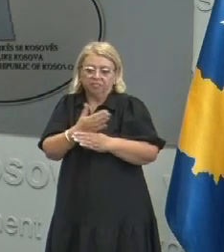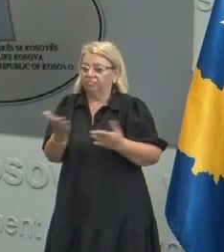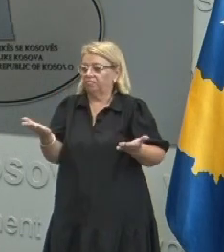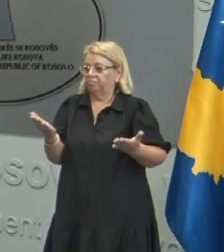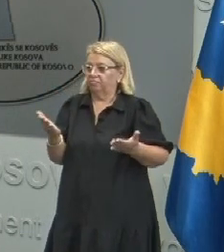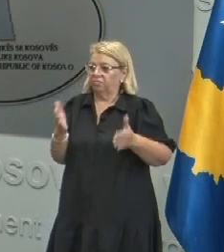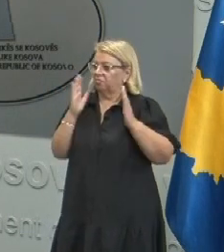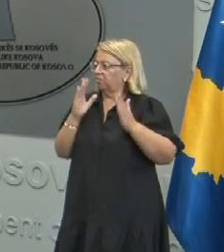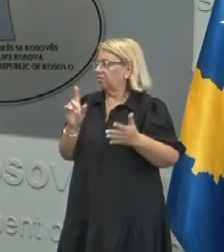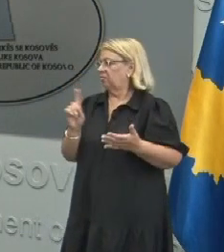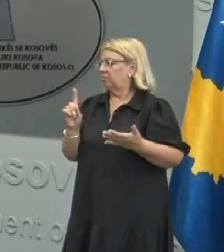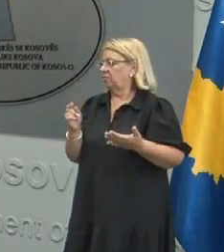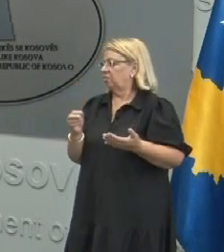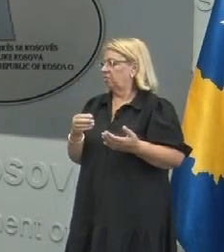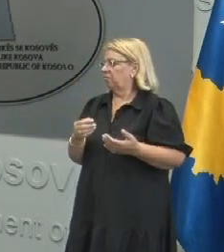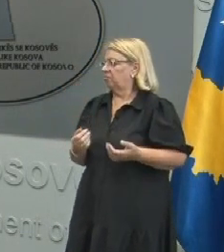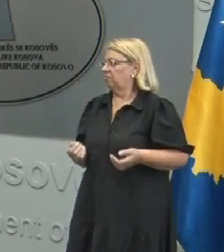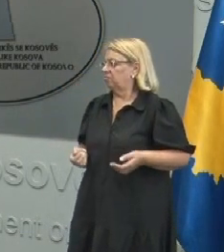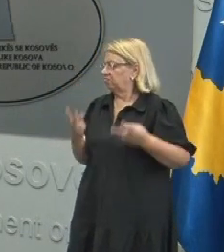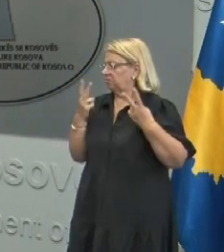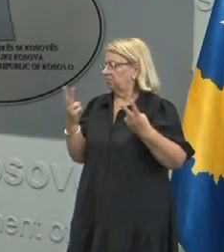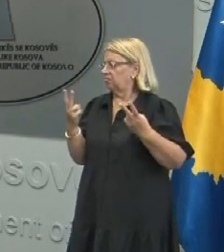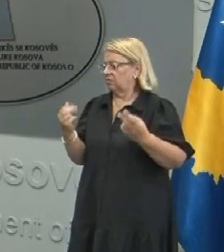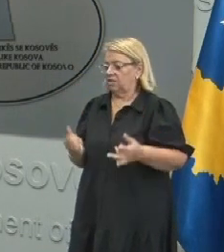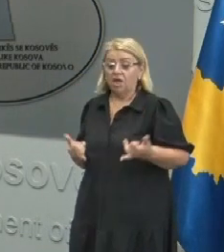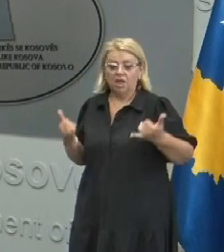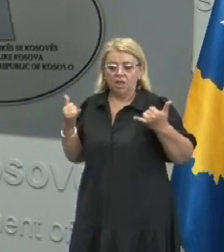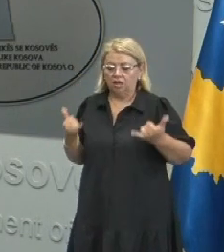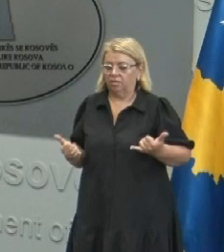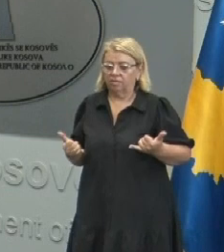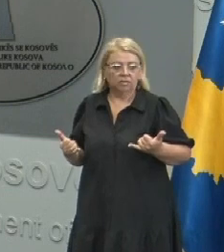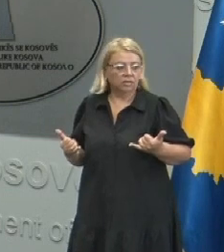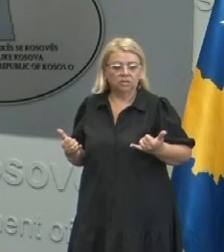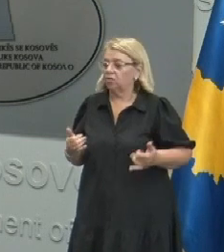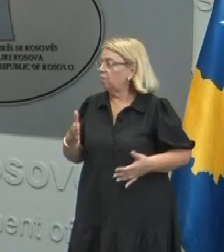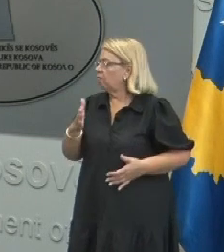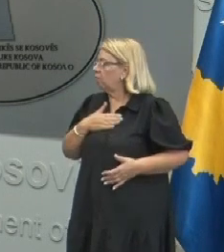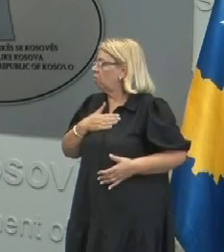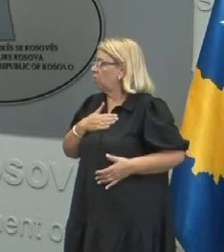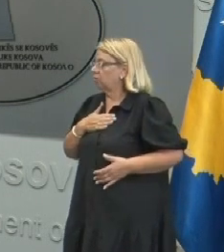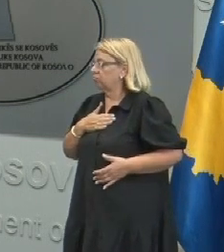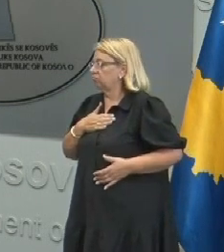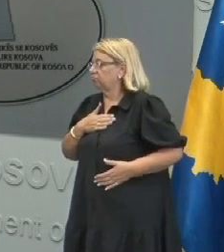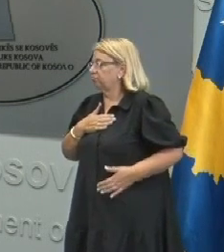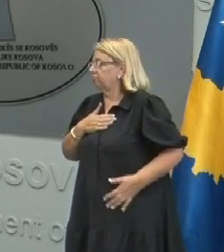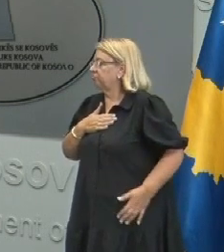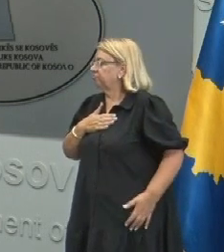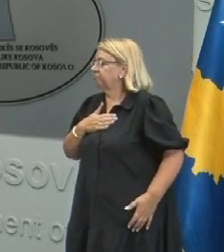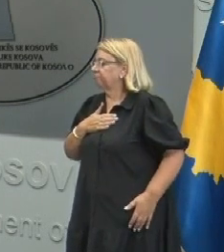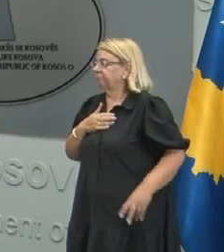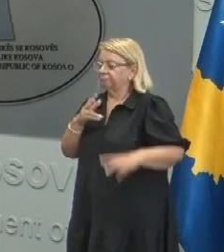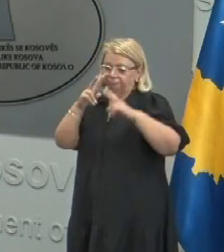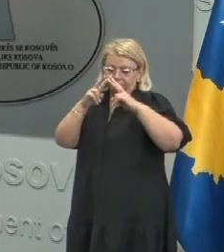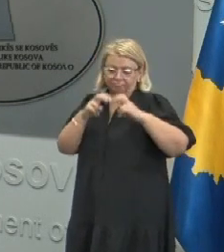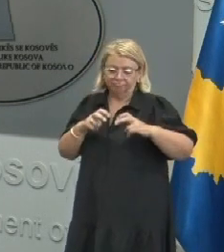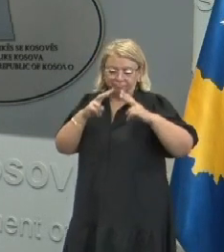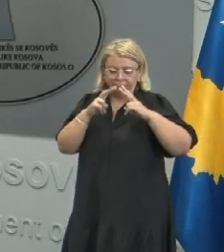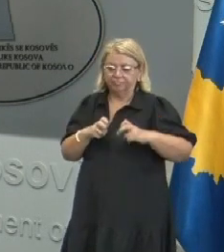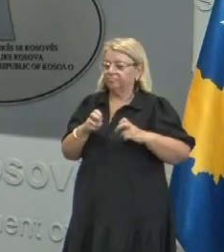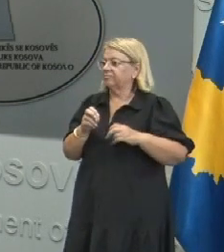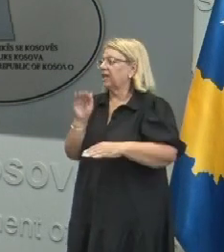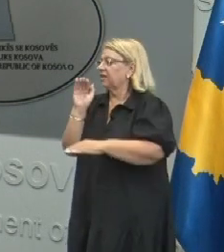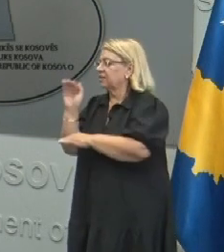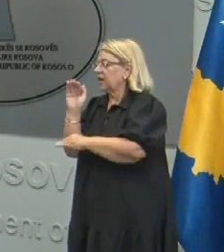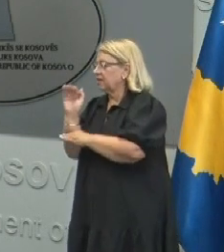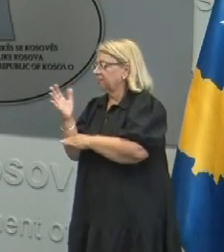rol. Tash mua nuk më përket ta bëj analistin e deklaratave pajtuese ose